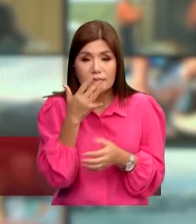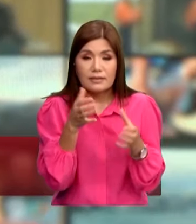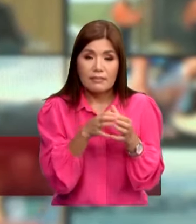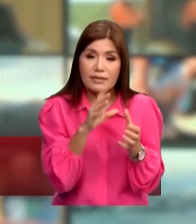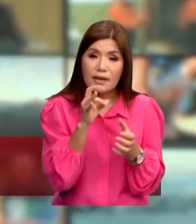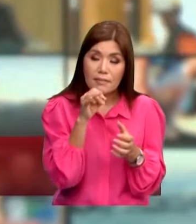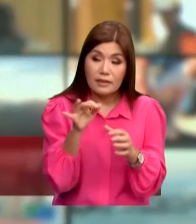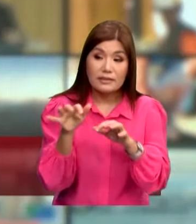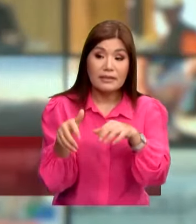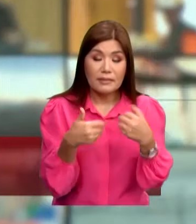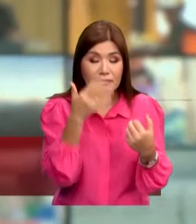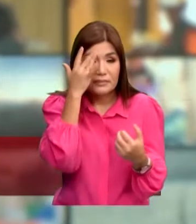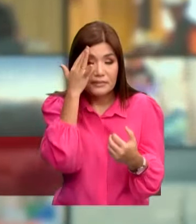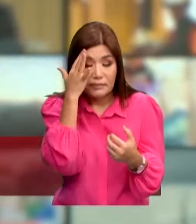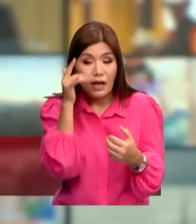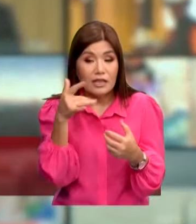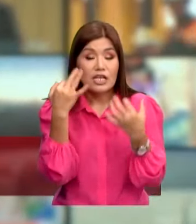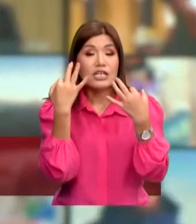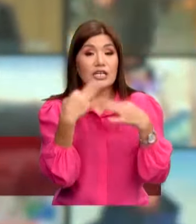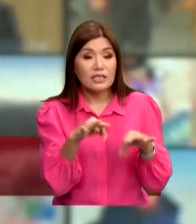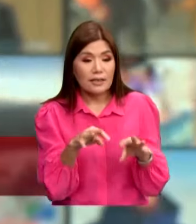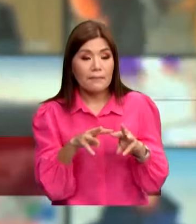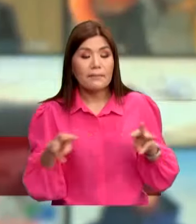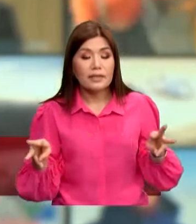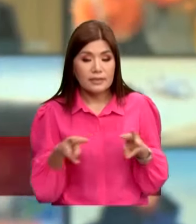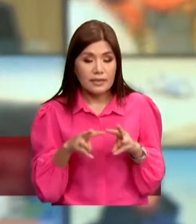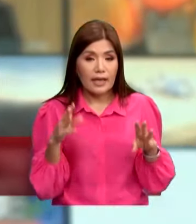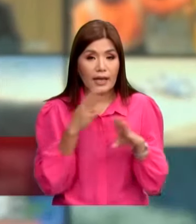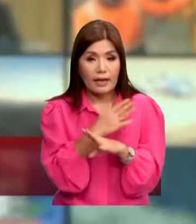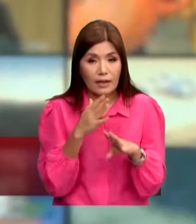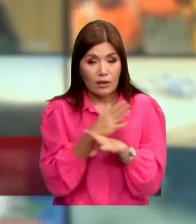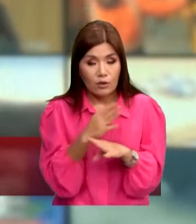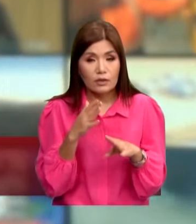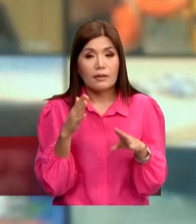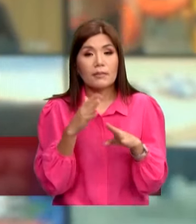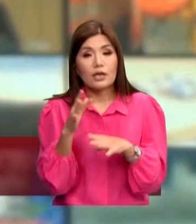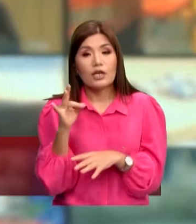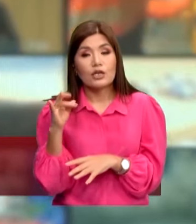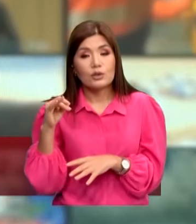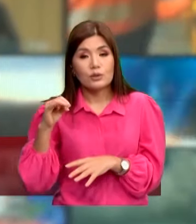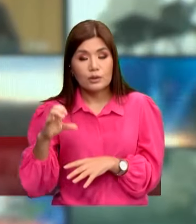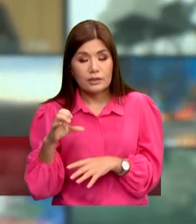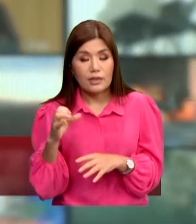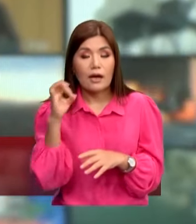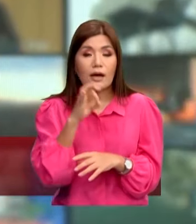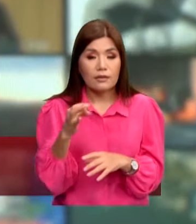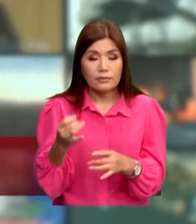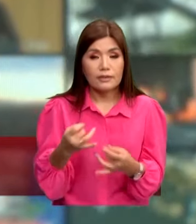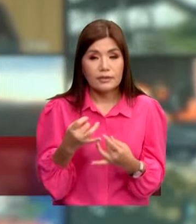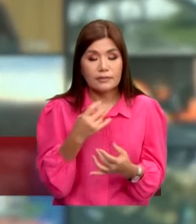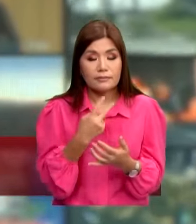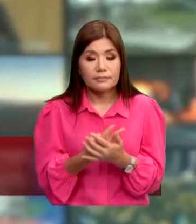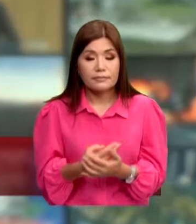зоопарков. Разрешение на переезд животным выдавали в Министерстве экологии и природных ресурсов. Вера Шеллер, наш